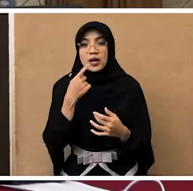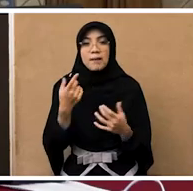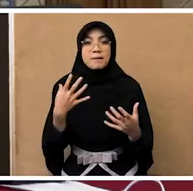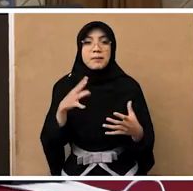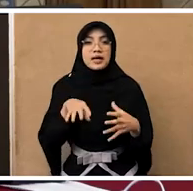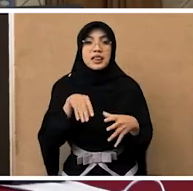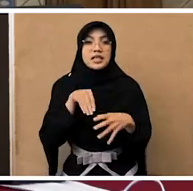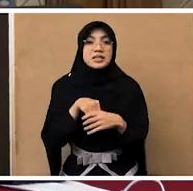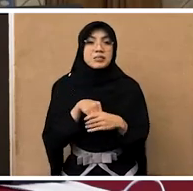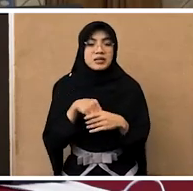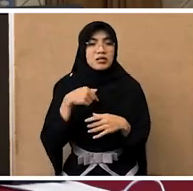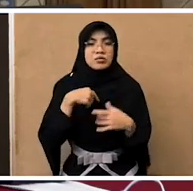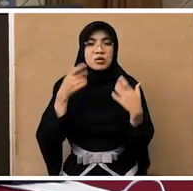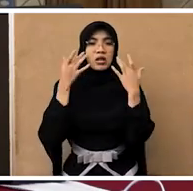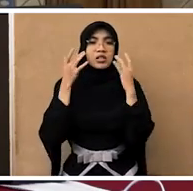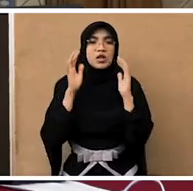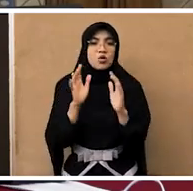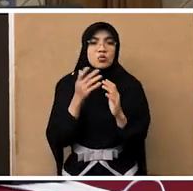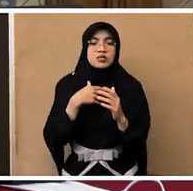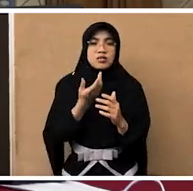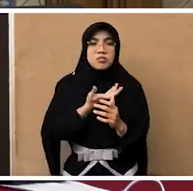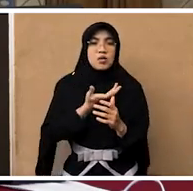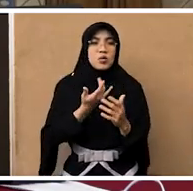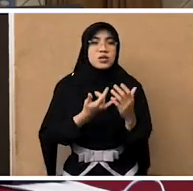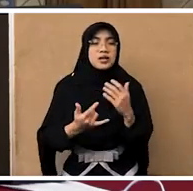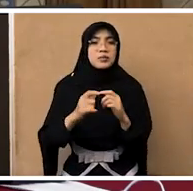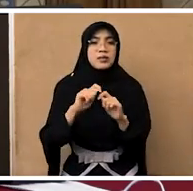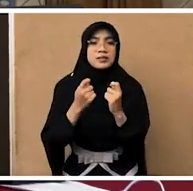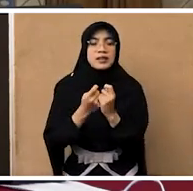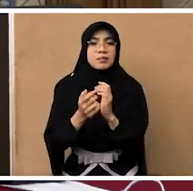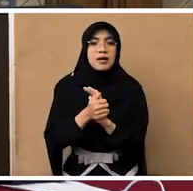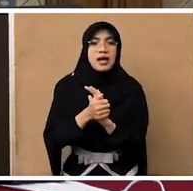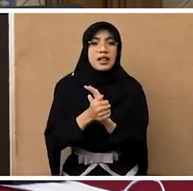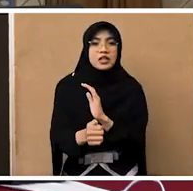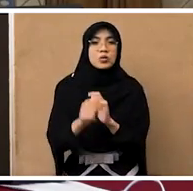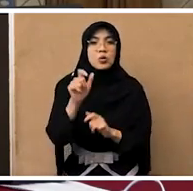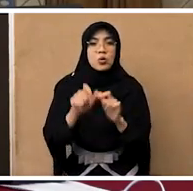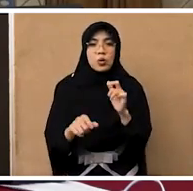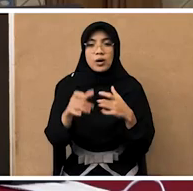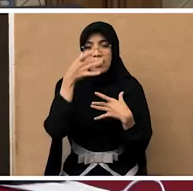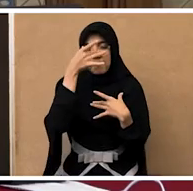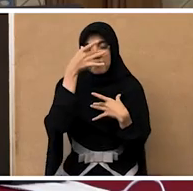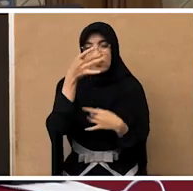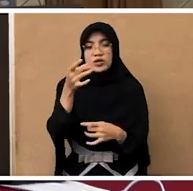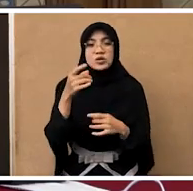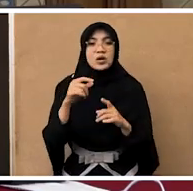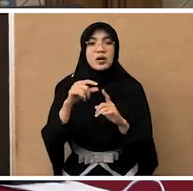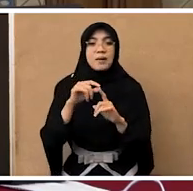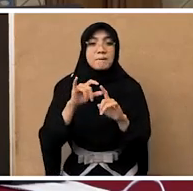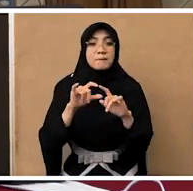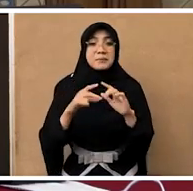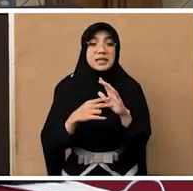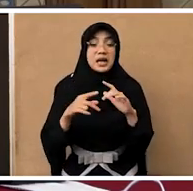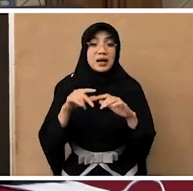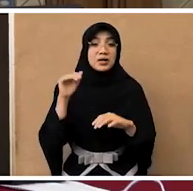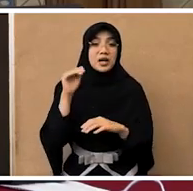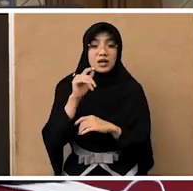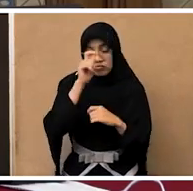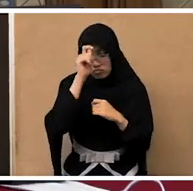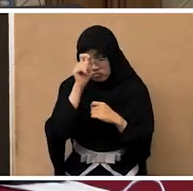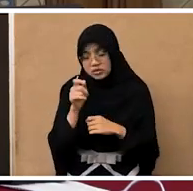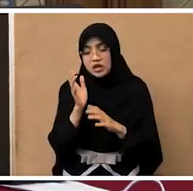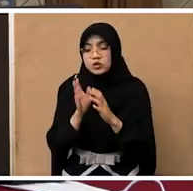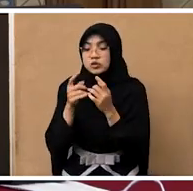partisipasi saya nggak tahu saya masih mendambakan ya Tim Ahli itu para Profesor pidana yang terhormat itu bisa